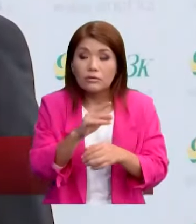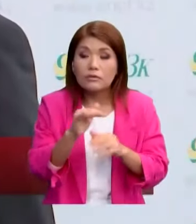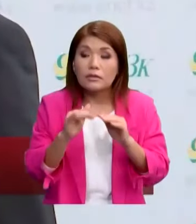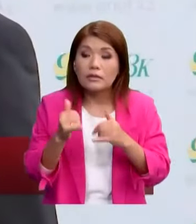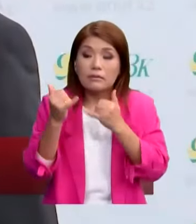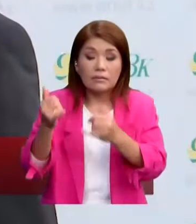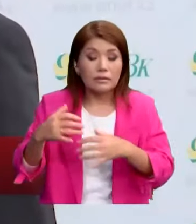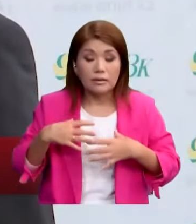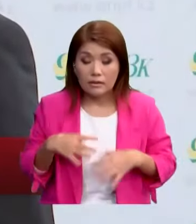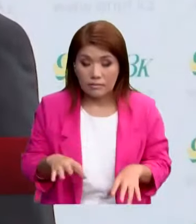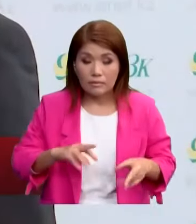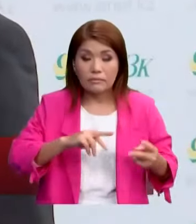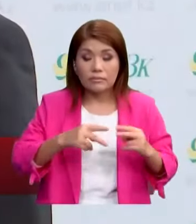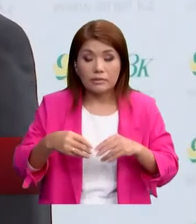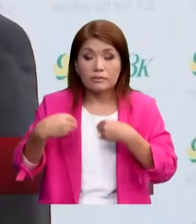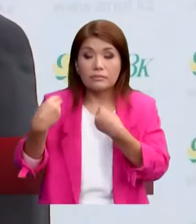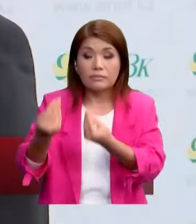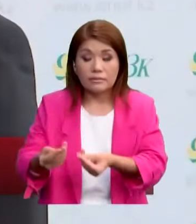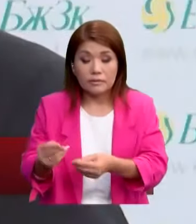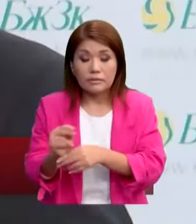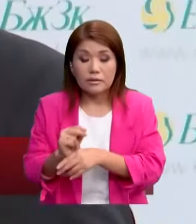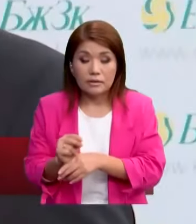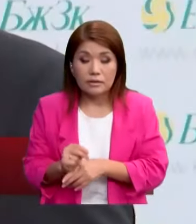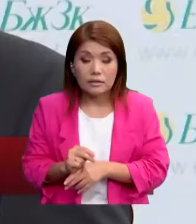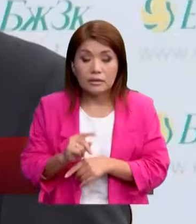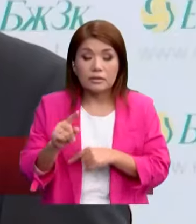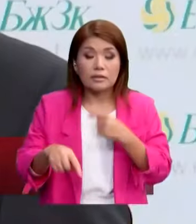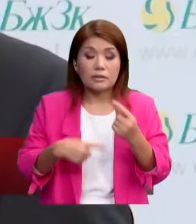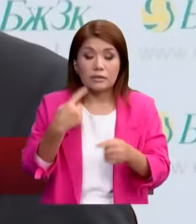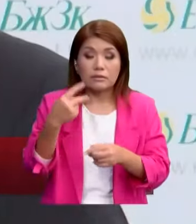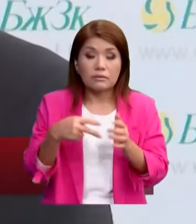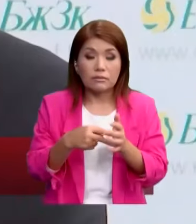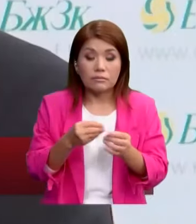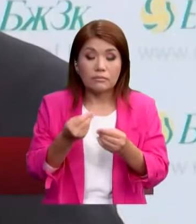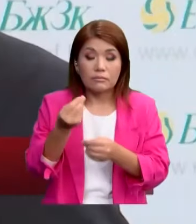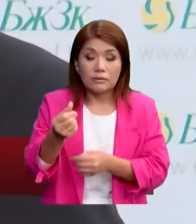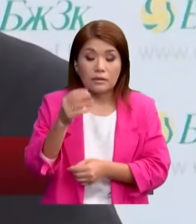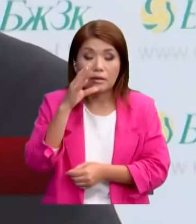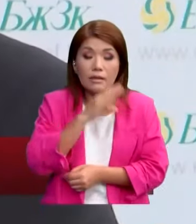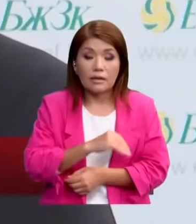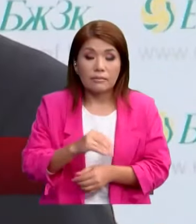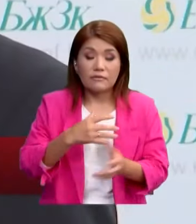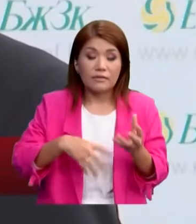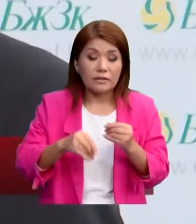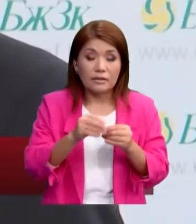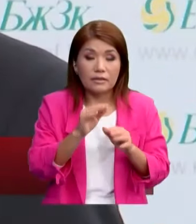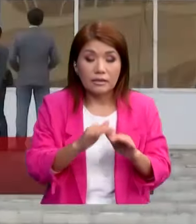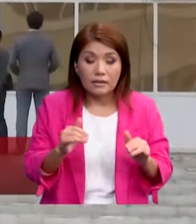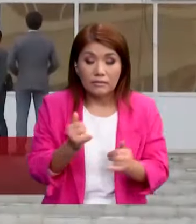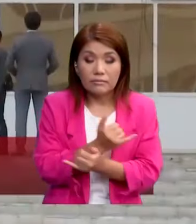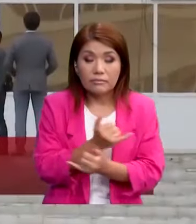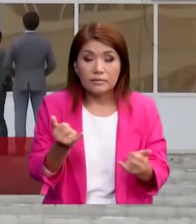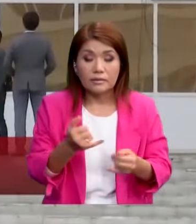балаларға соны есептеліп, жаңағы түзетіліп, келесі жылдың сомасына қосылып, басқа балаларға, бәр балаларға қайтадан